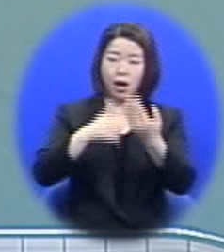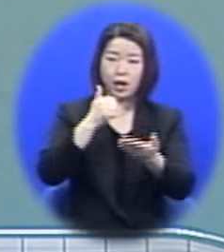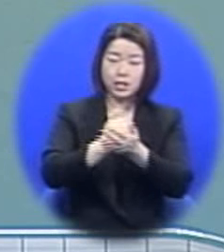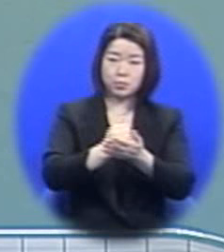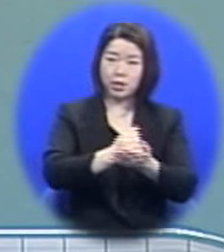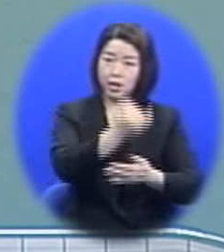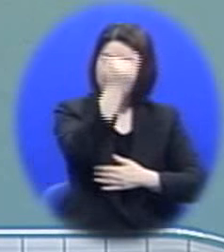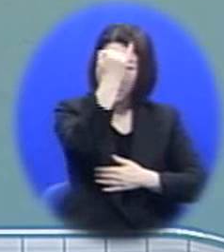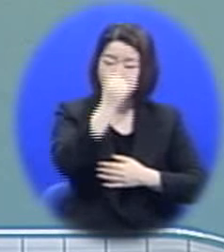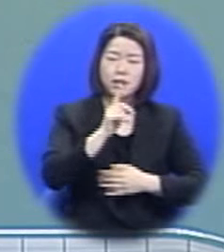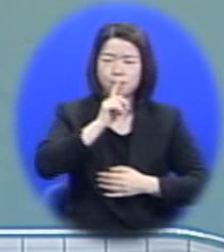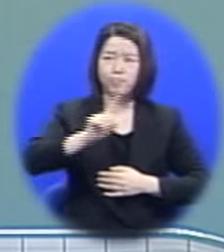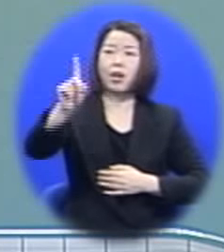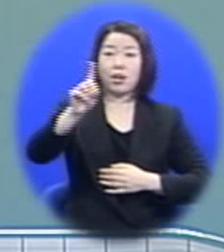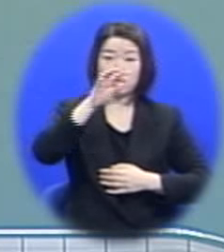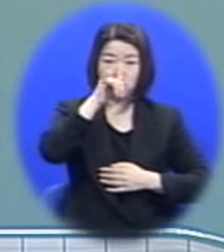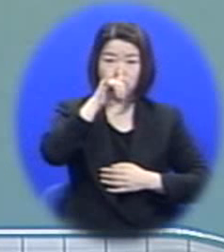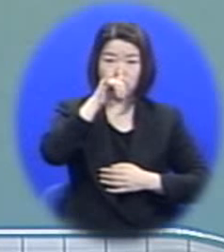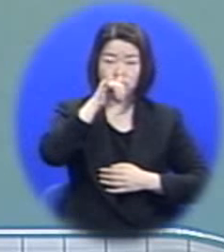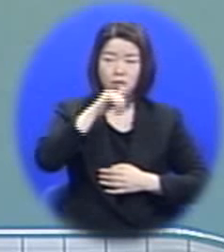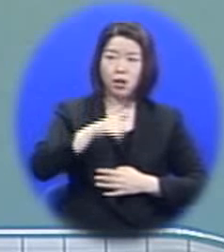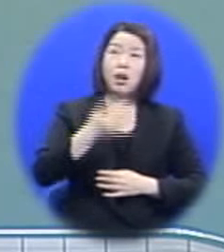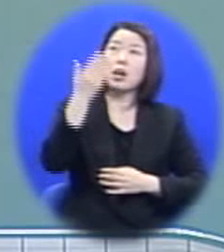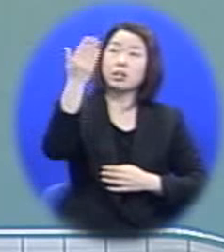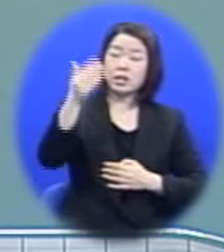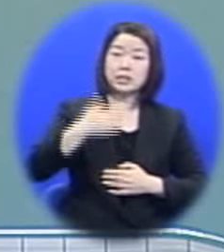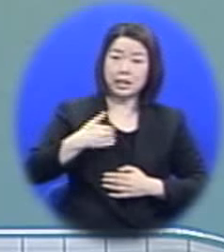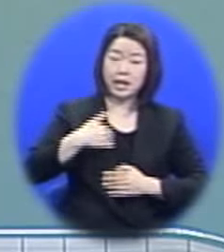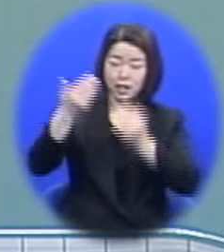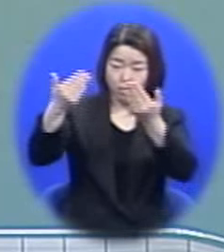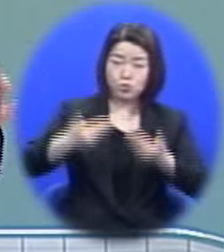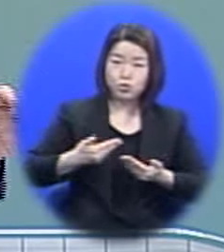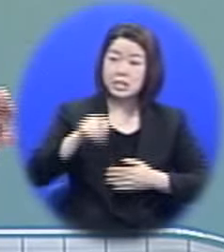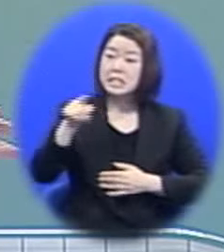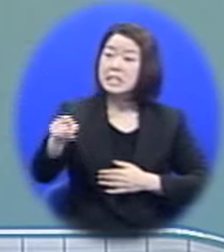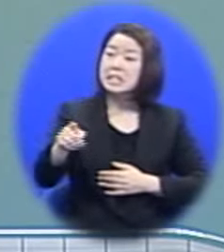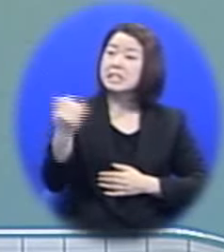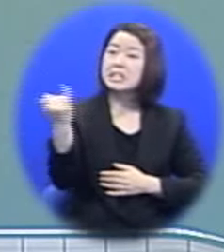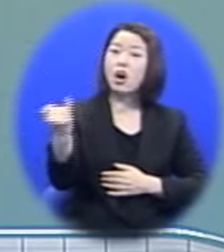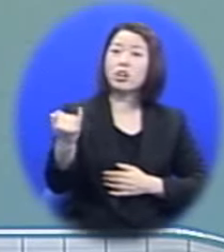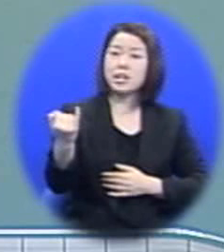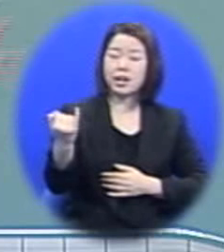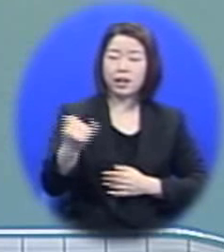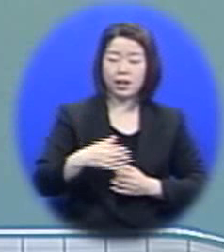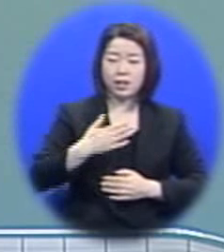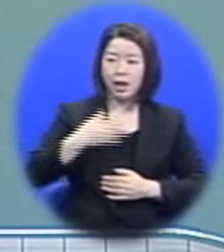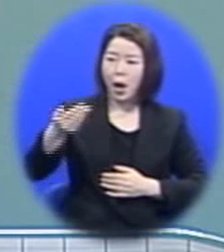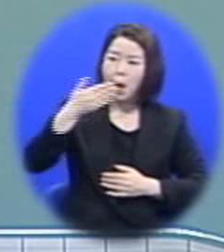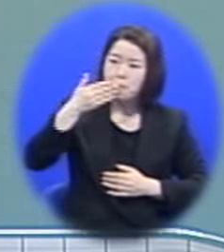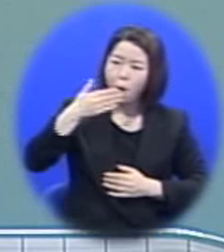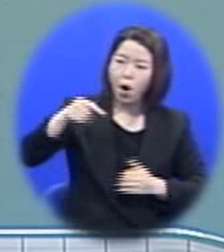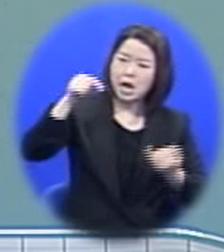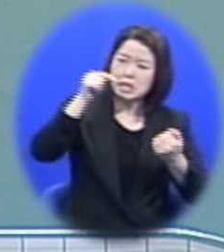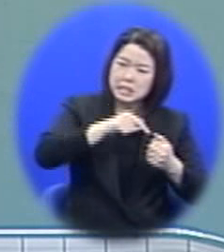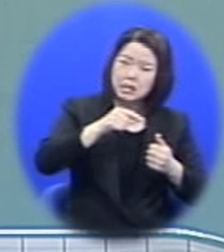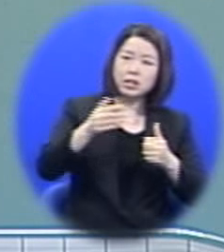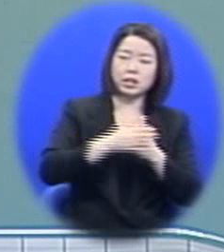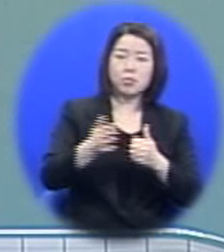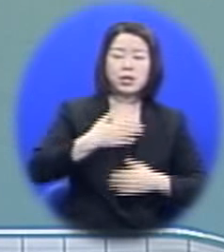하와를 아내를 고소합니다. 당신에게 나 당신이 나에게 준이 여자가 먹게 해서 내가